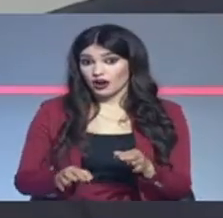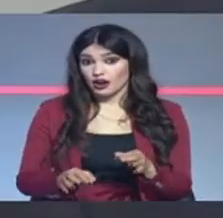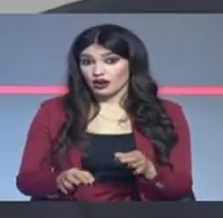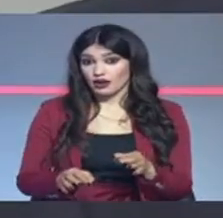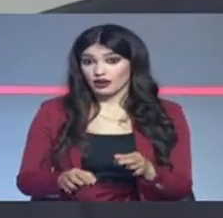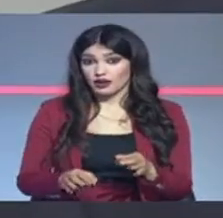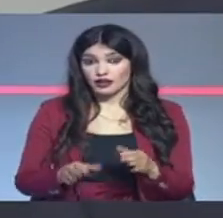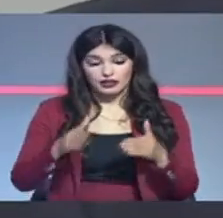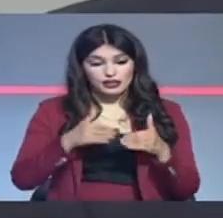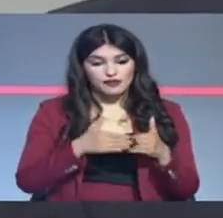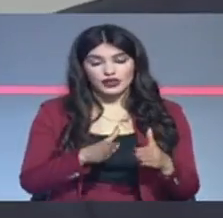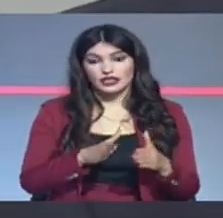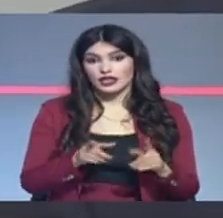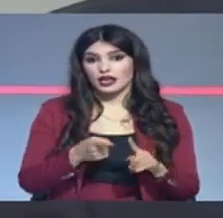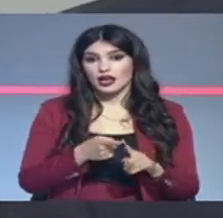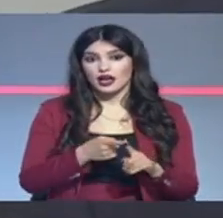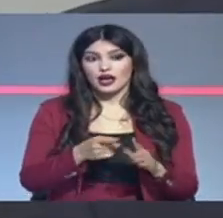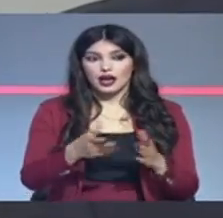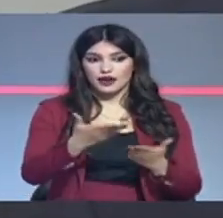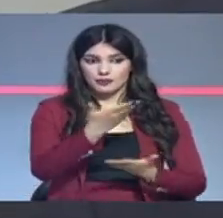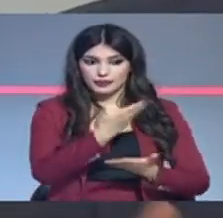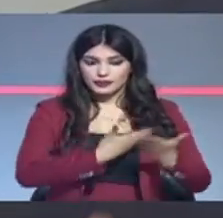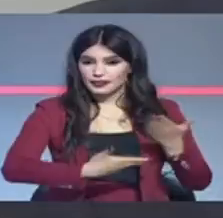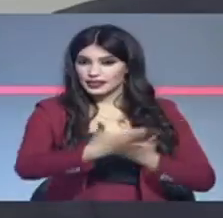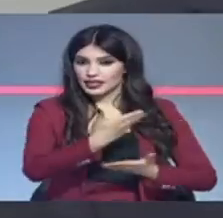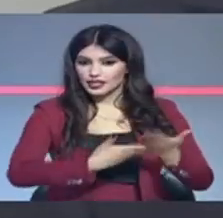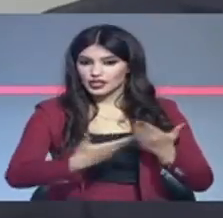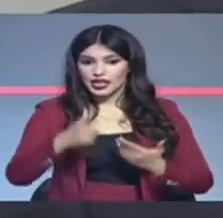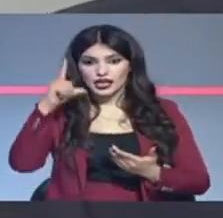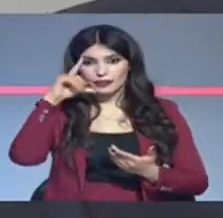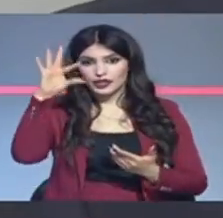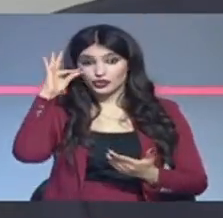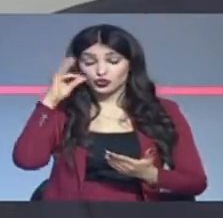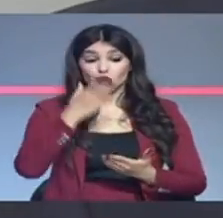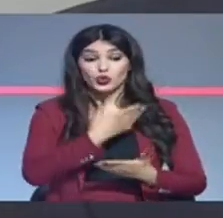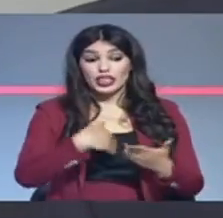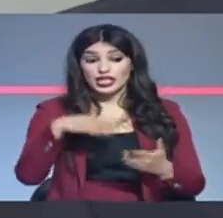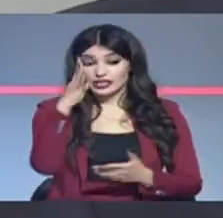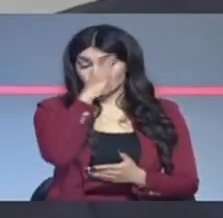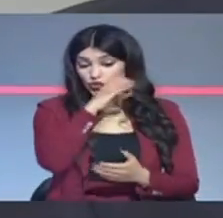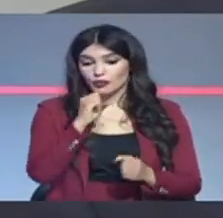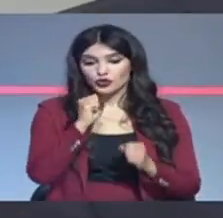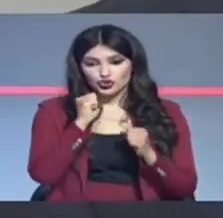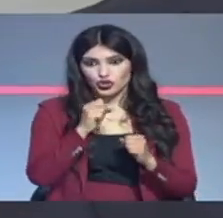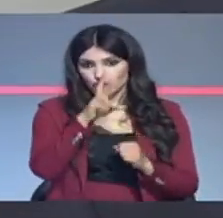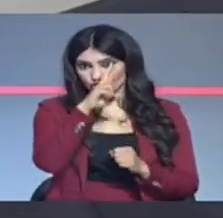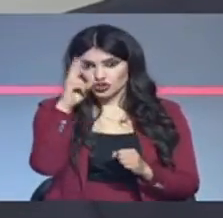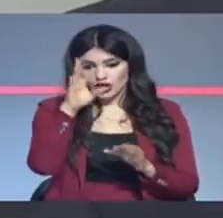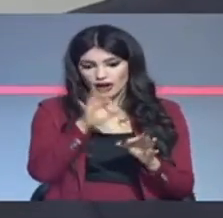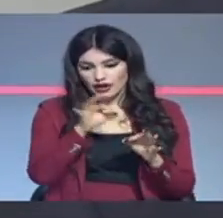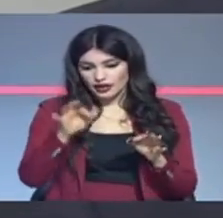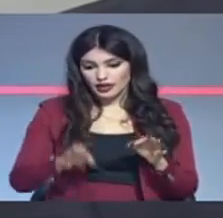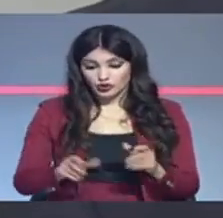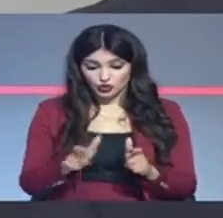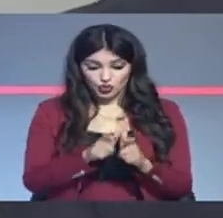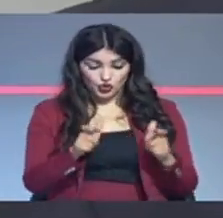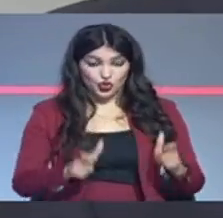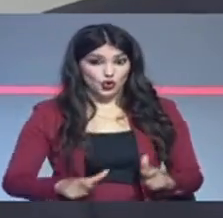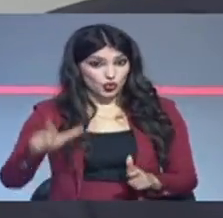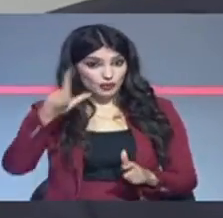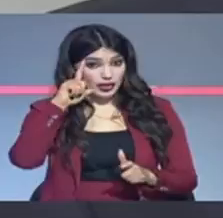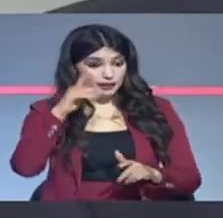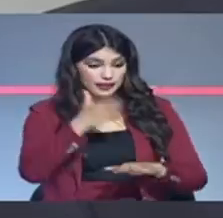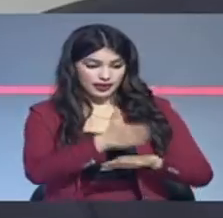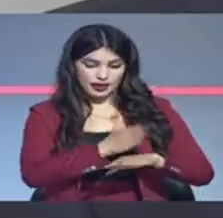عدم فتح الاعتمادات بالصادرات عن طريق الباديه صعوبه كبيره ان شاء الله ما بيقدر مجرد من الحكومه الليبيه تبدا